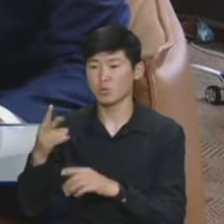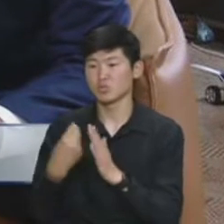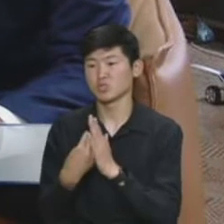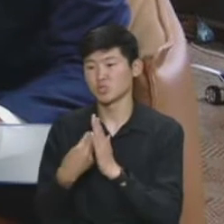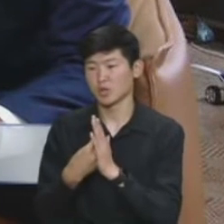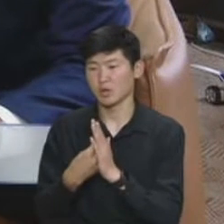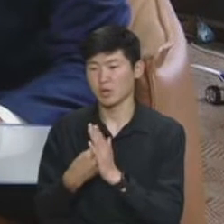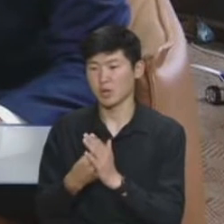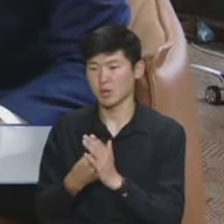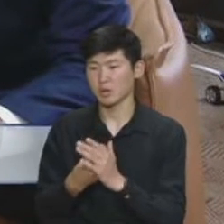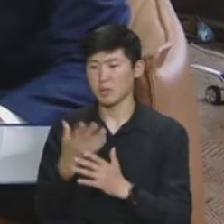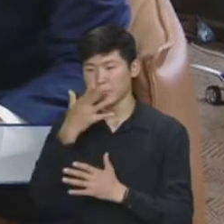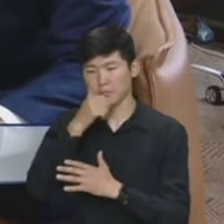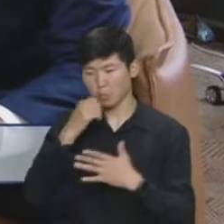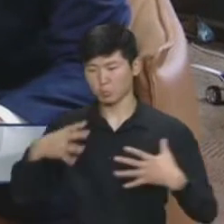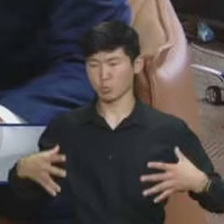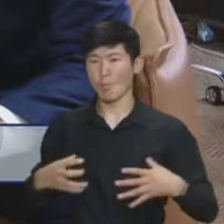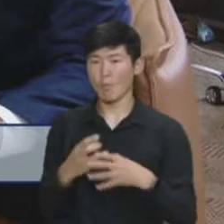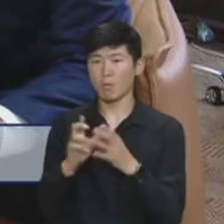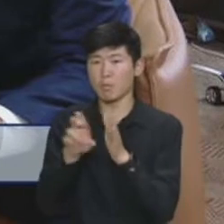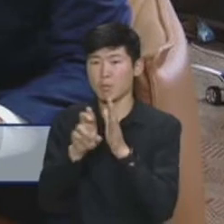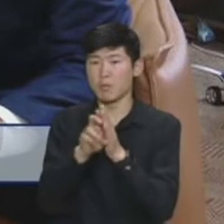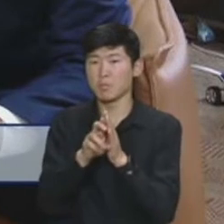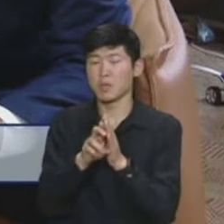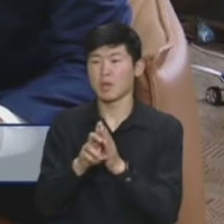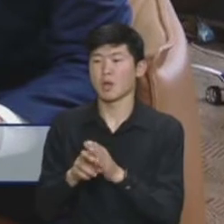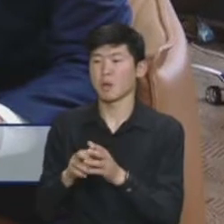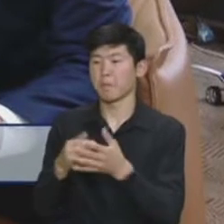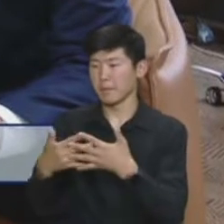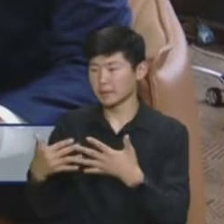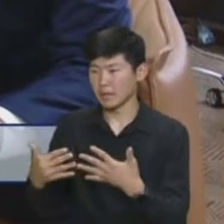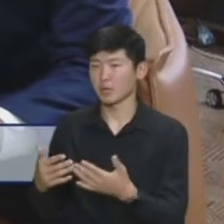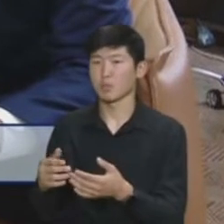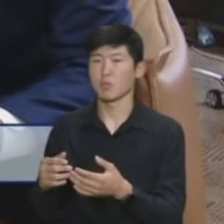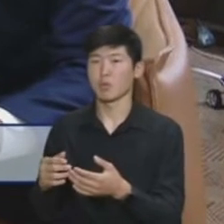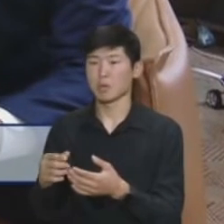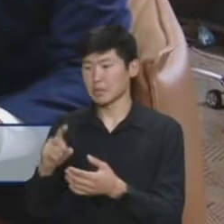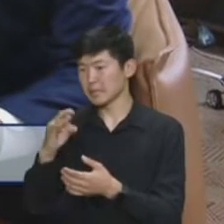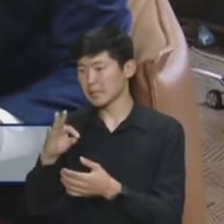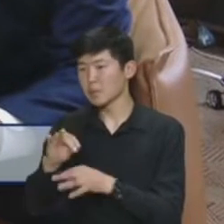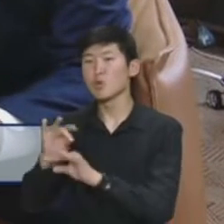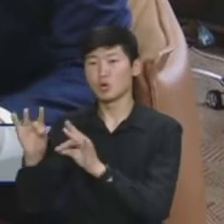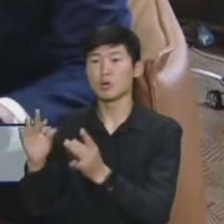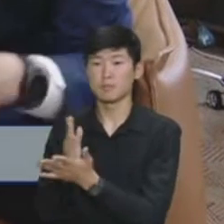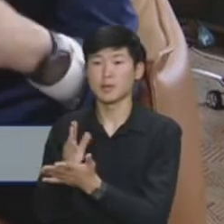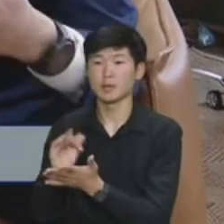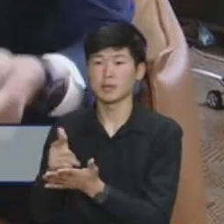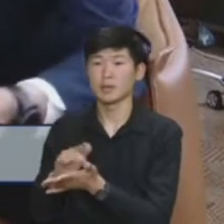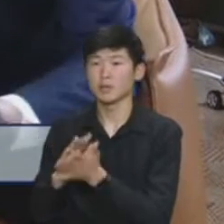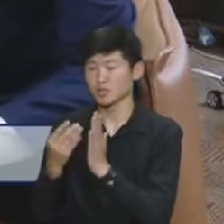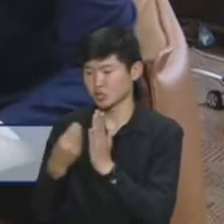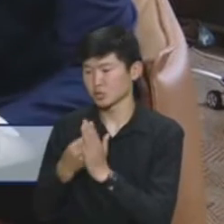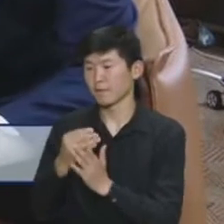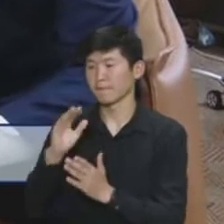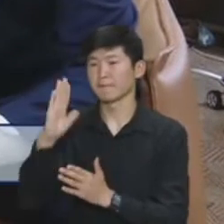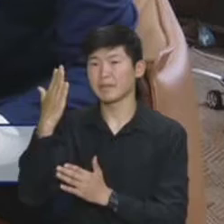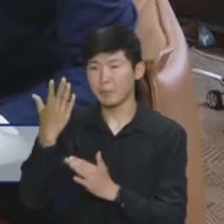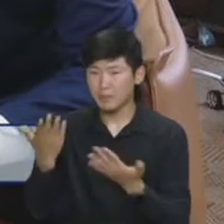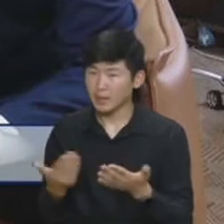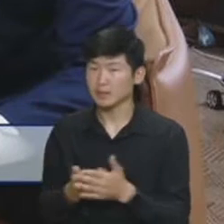Одоо ялангуяа одоо турадаг бүтээгдэхүүн гэх мэтлэн одоо янз янзын одоо хими бодисны бүтээгдэхүүнүүд байдаг. Зан